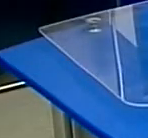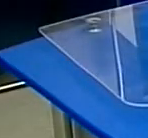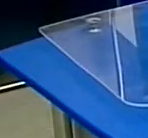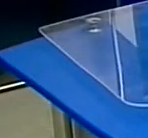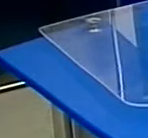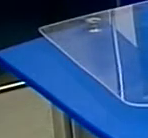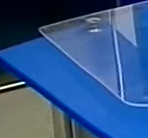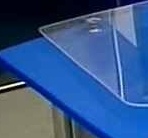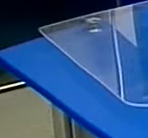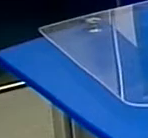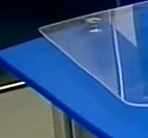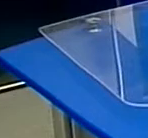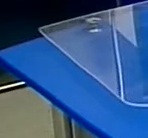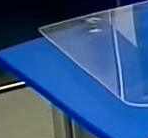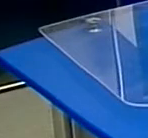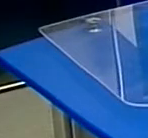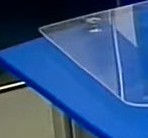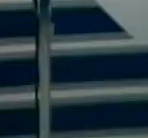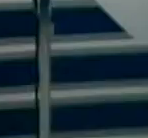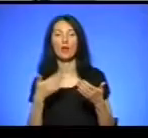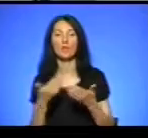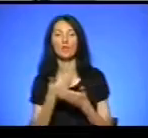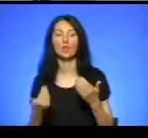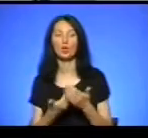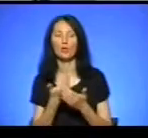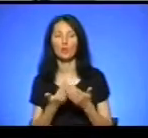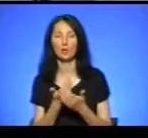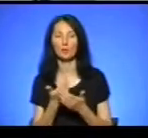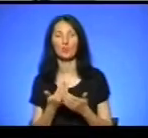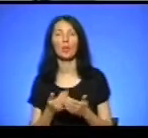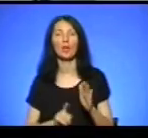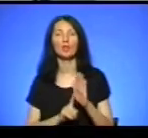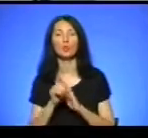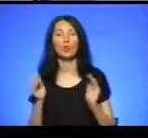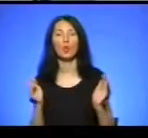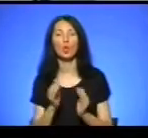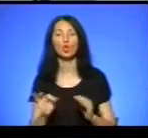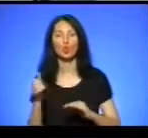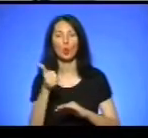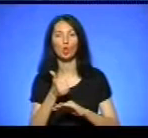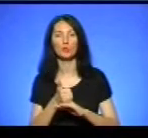Вітаю всіх, хто зараз з нами в ефірі новини. Спочатку коротко про головне.